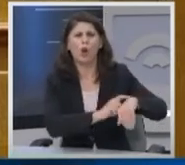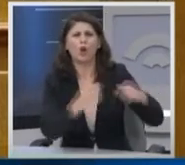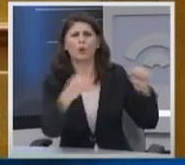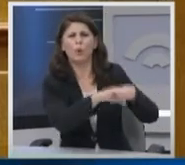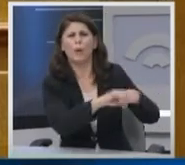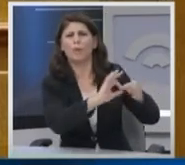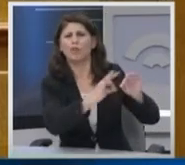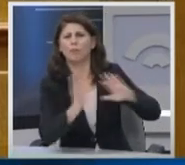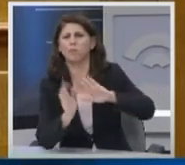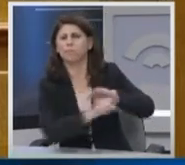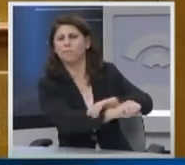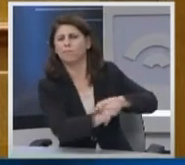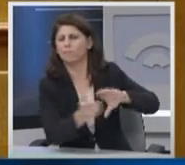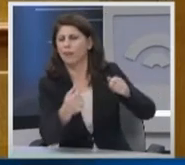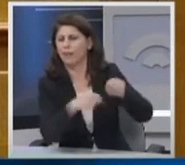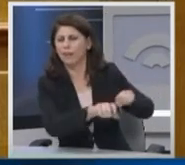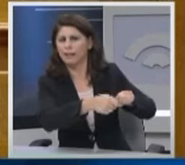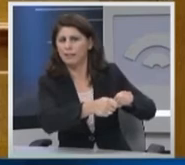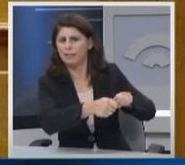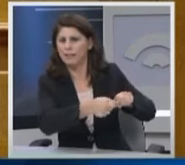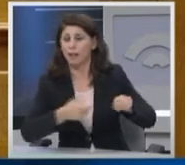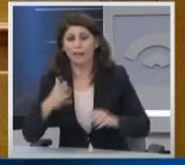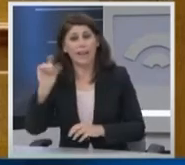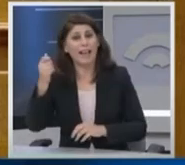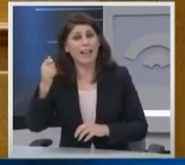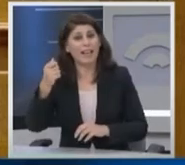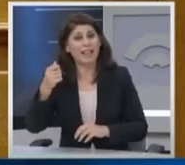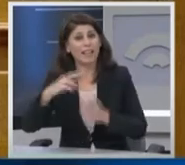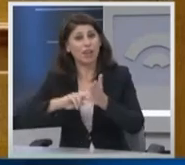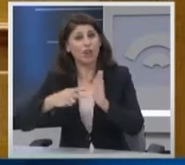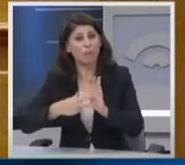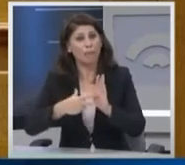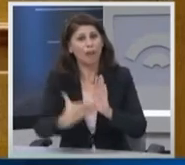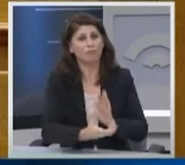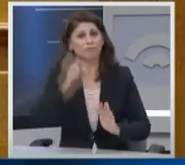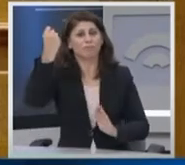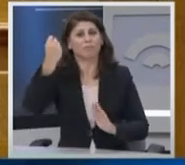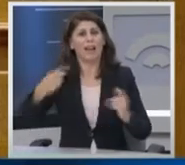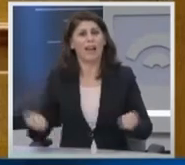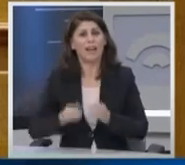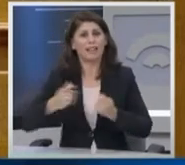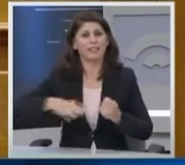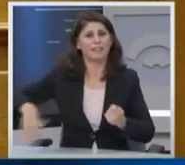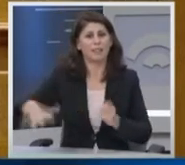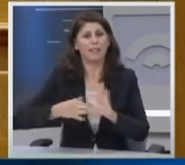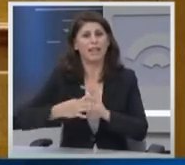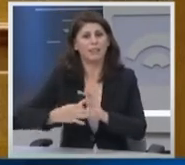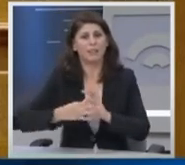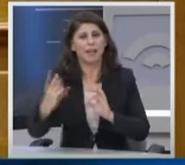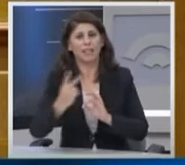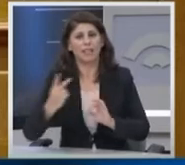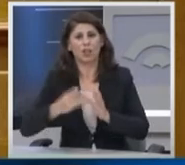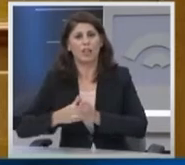πάρει την εξουσία και τα κλειδιά της οικονομίας η εργατική τάξη μαζί με τα σύμμαχα κοινωνικά